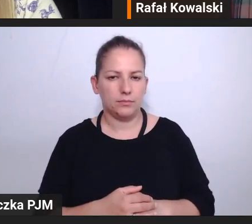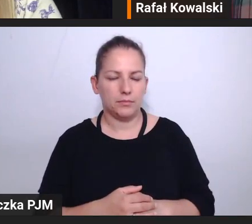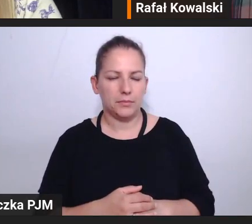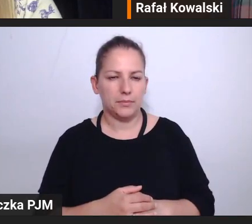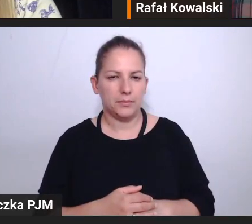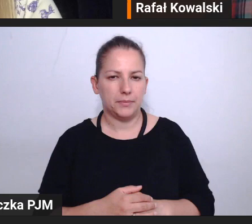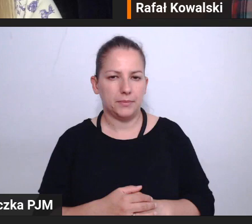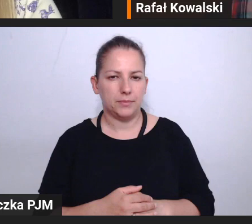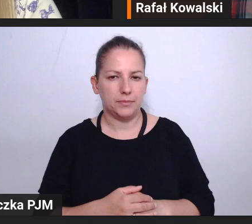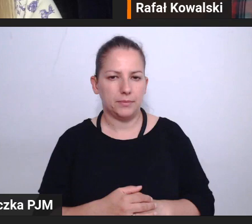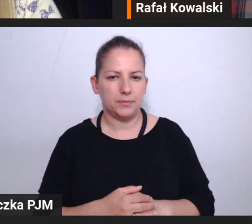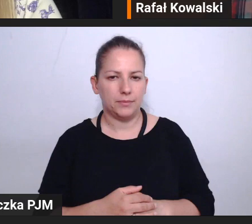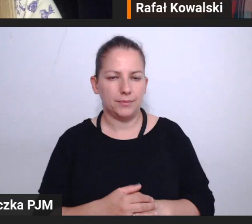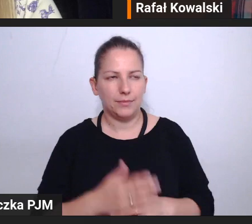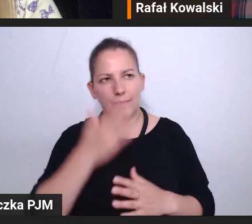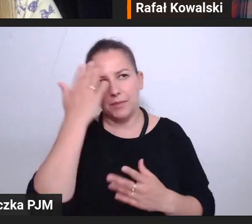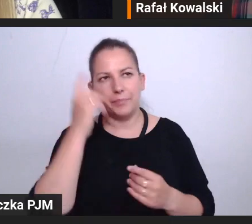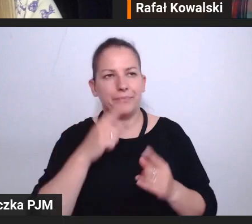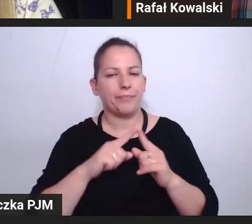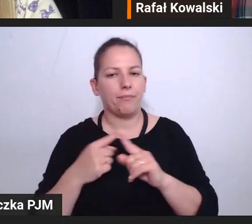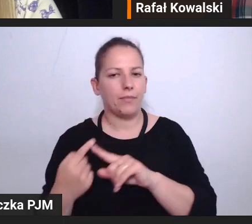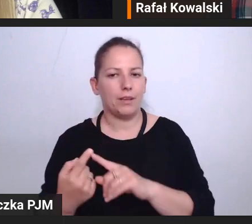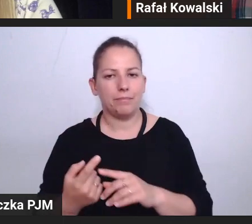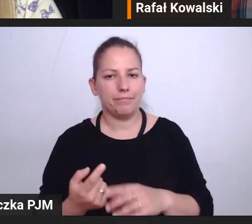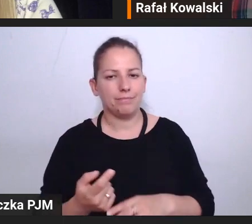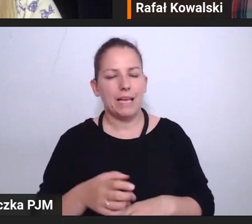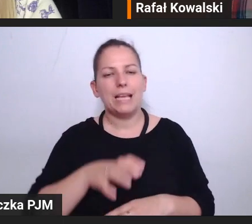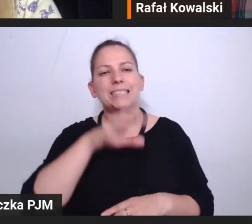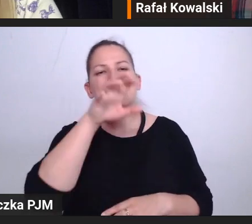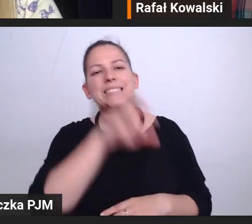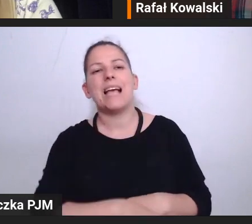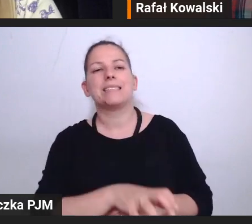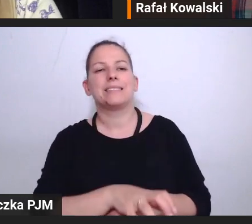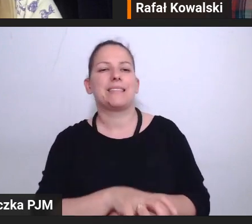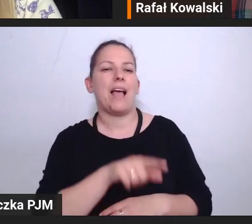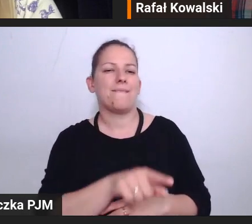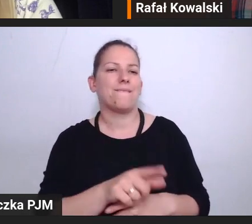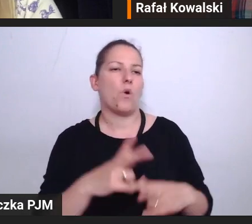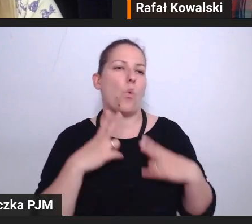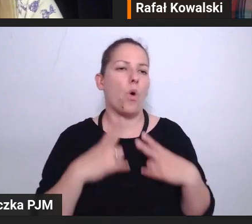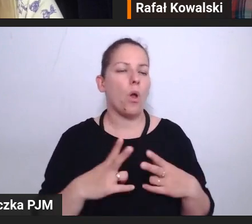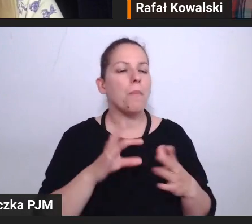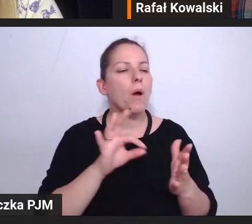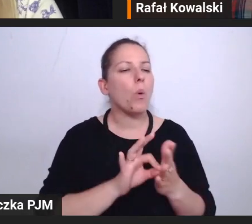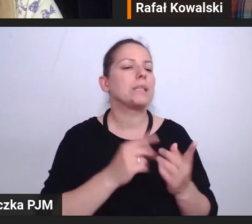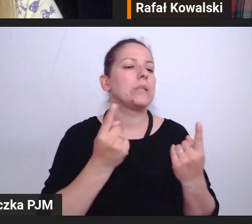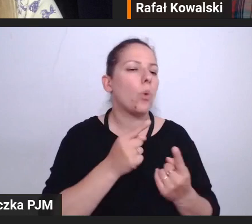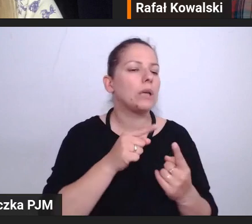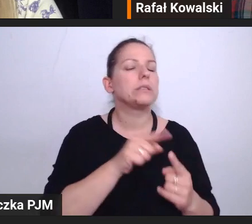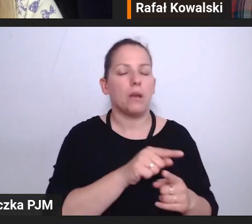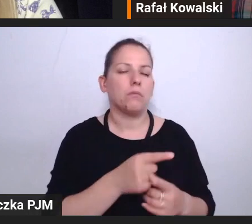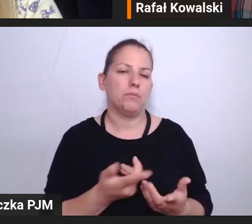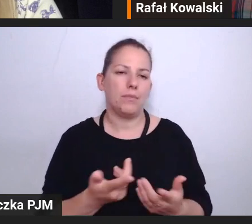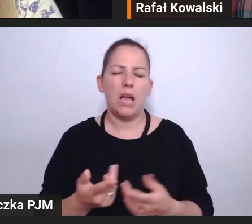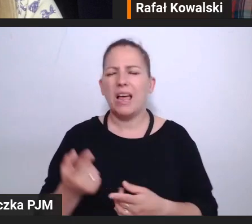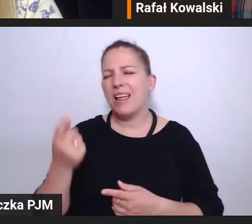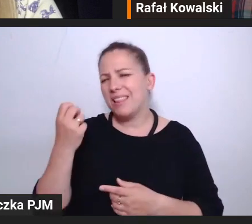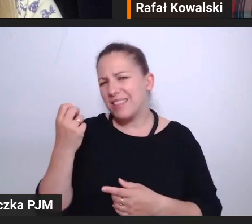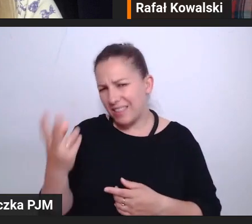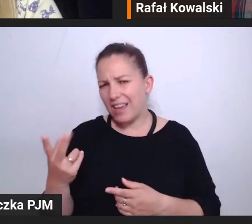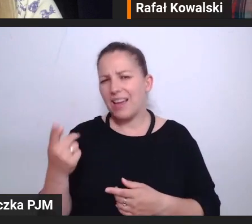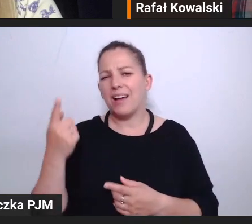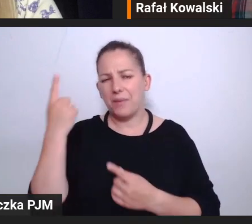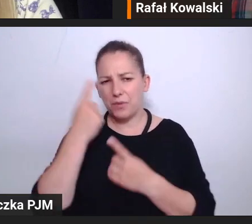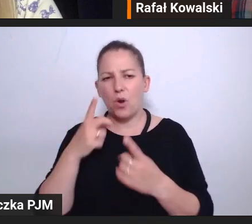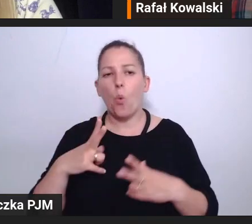Taki, no, nie wiem jak to nazwać, taki zestaw takich urlopów na określone sytuacje. Tak, myślę, że jak najbardziej tak.